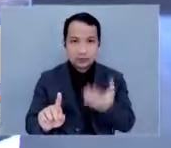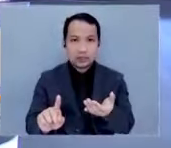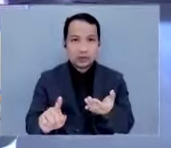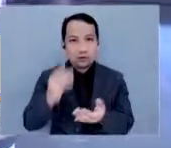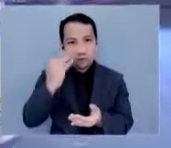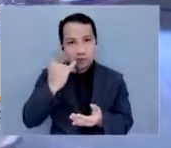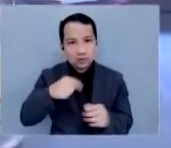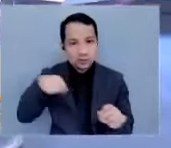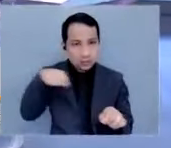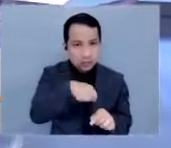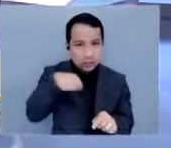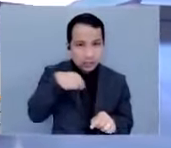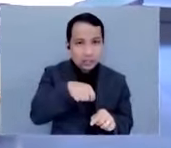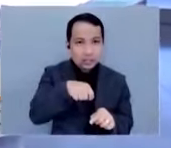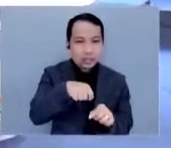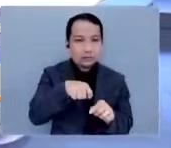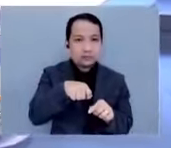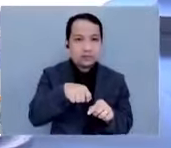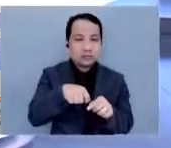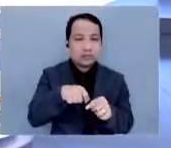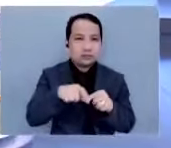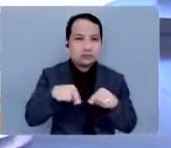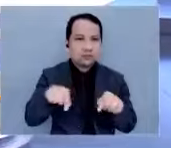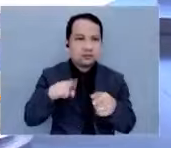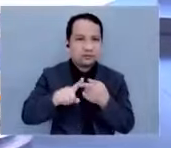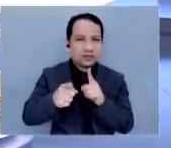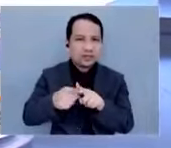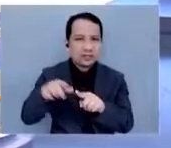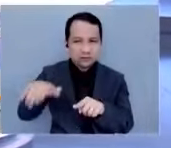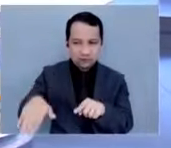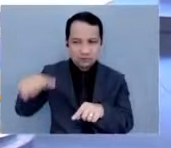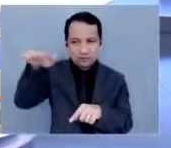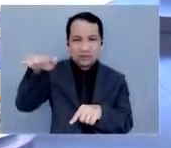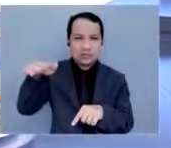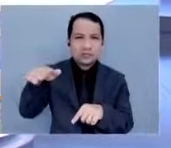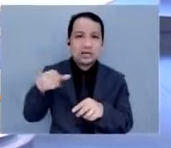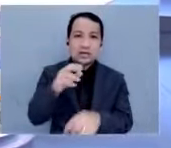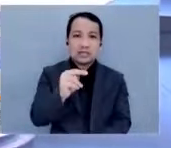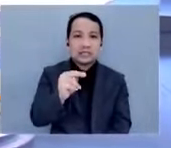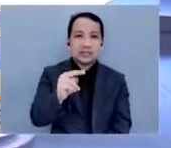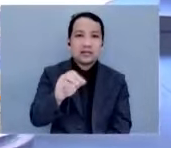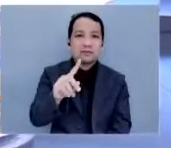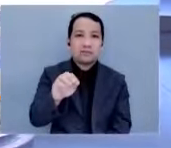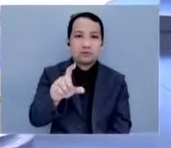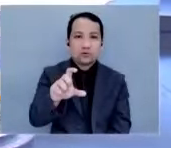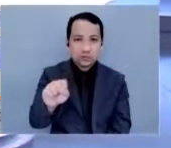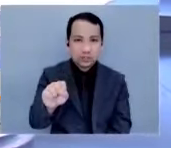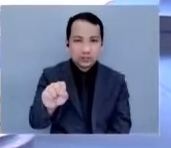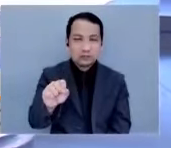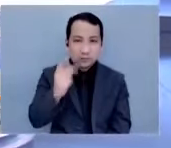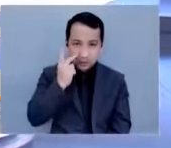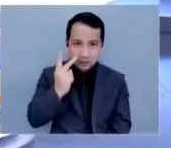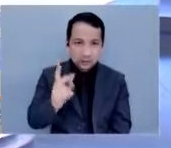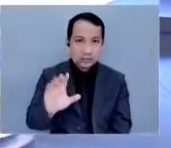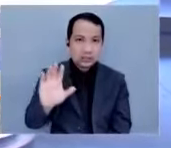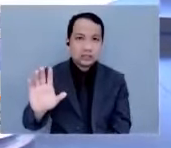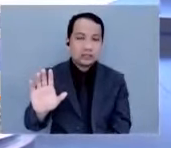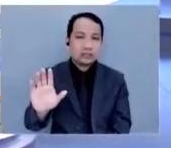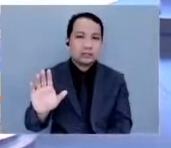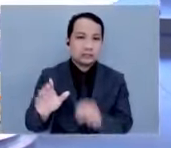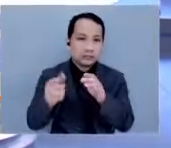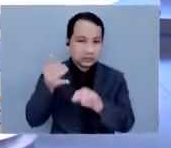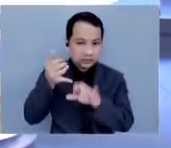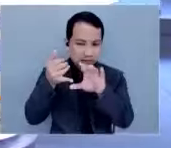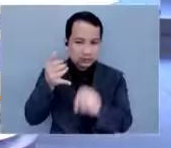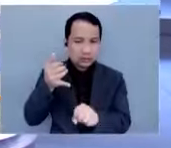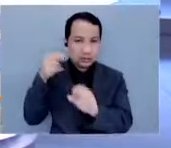ng kanyang nakaaway na kababata sa Navotas. Ang brutal na sinapit ng biktima sa pulsa video. Nasa frontline na balitang yan